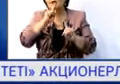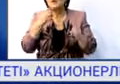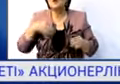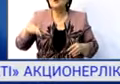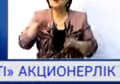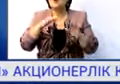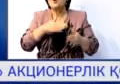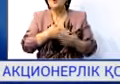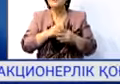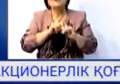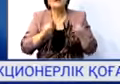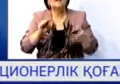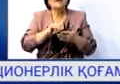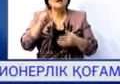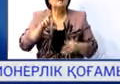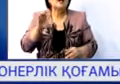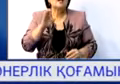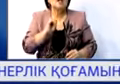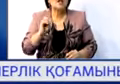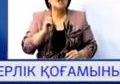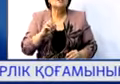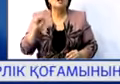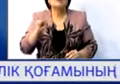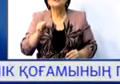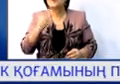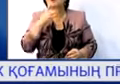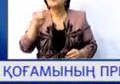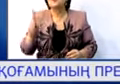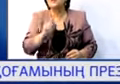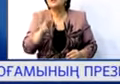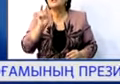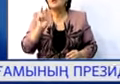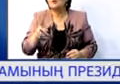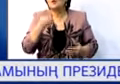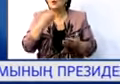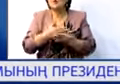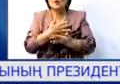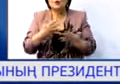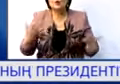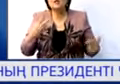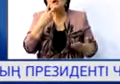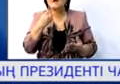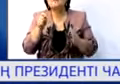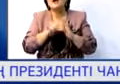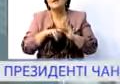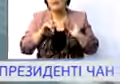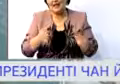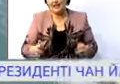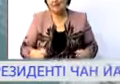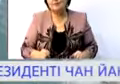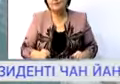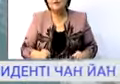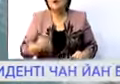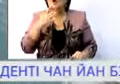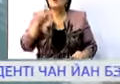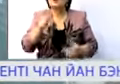үлесі айрықша болмақ. Әріптесім Елдес Әділді облыстық тарихи өлкетану музейіне барып, құнды дүниелерді бағамдап қайтты.